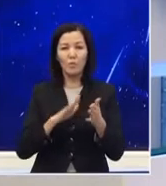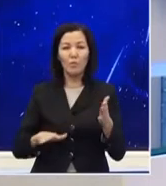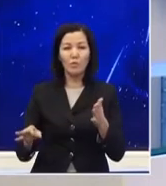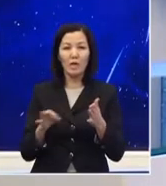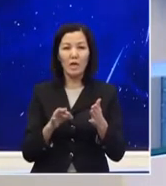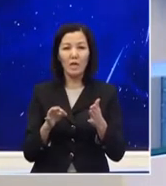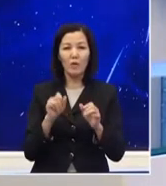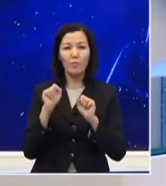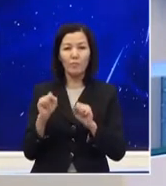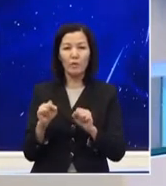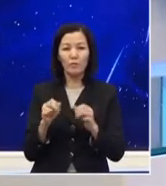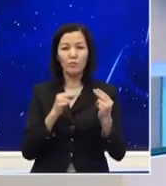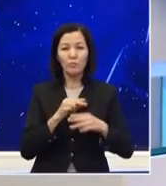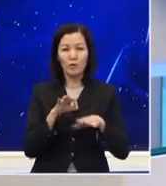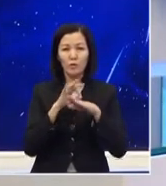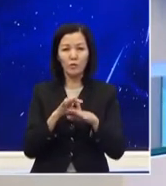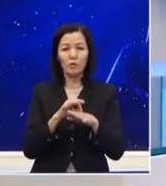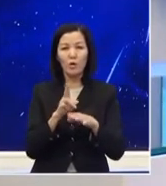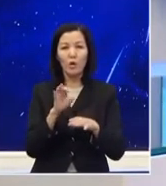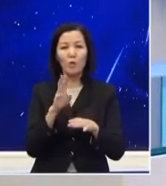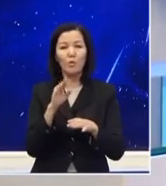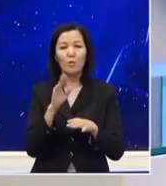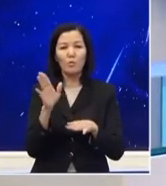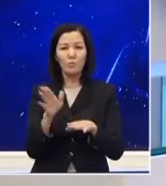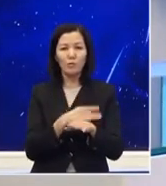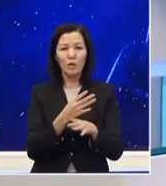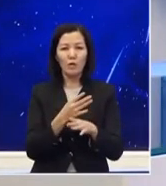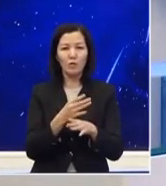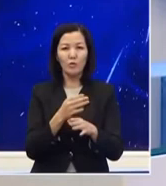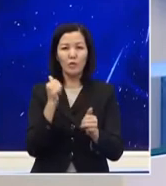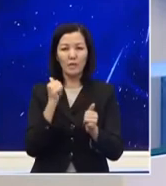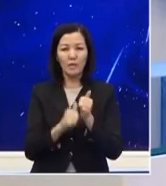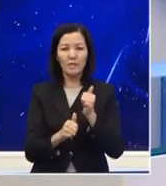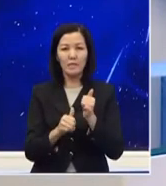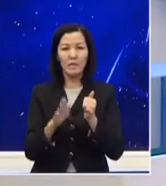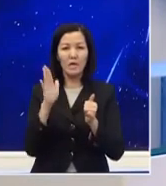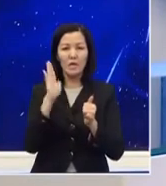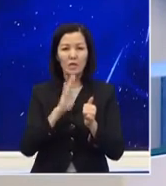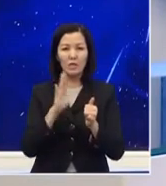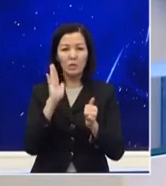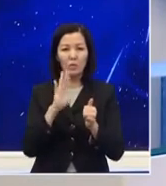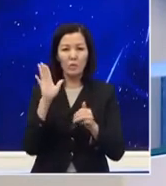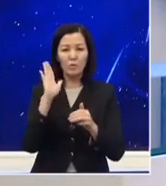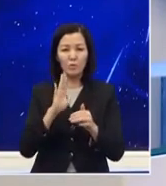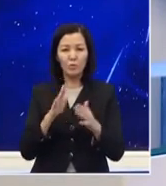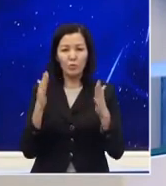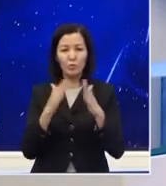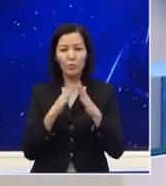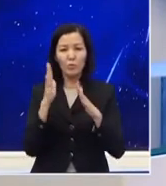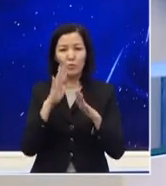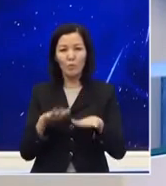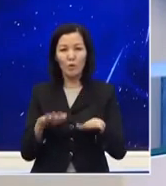жатыр. Көктұма тұрғындары көптен күткен себебі көл жылдан жылға жыр жиегін құлатып, баспаналарын су алу